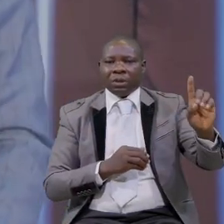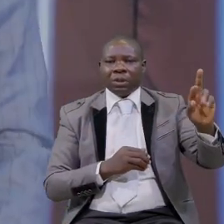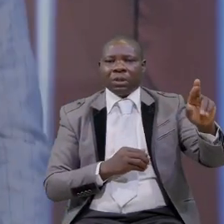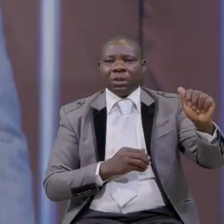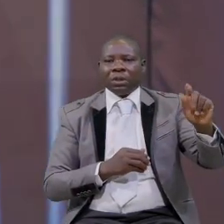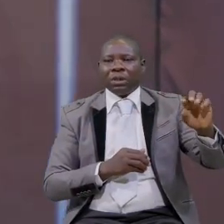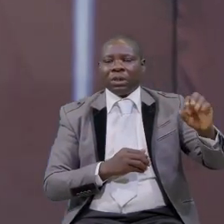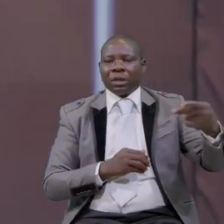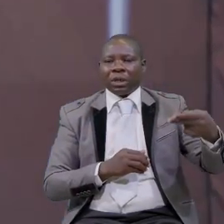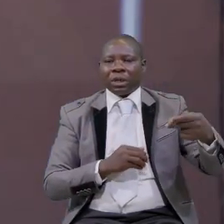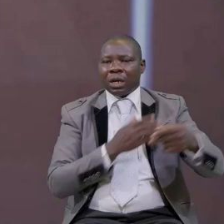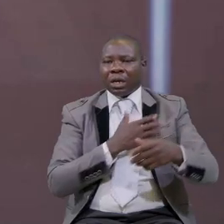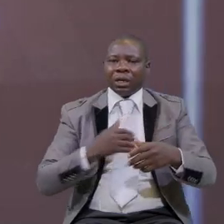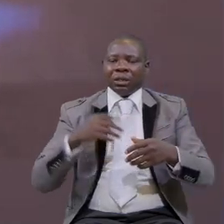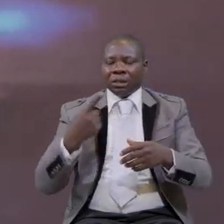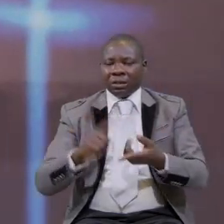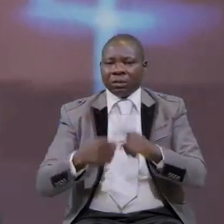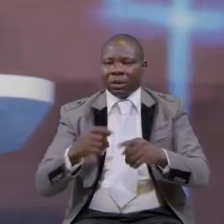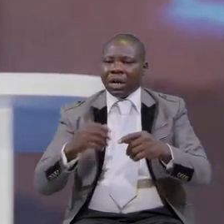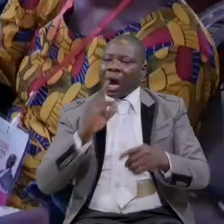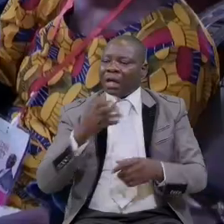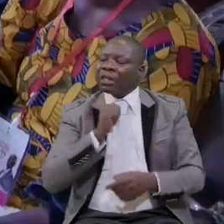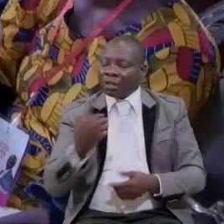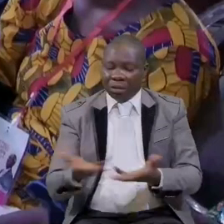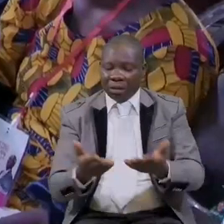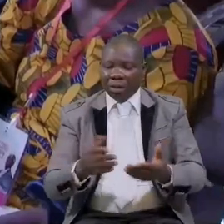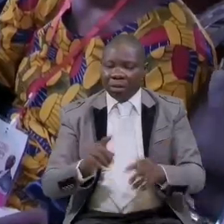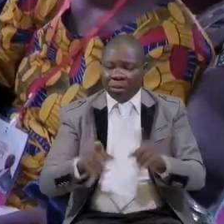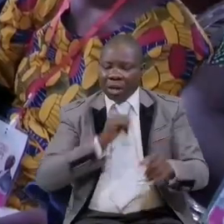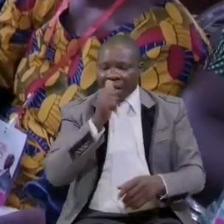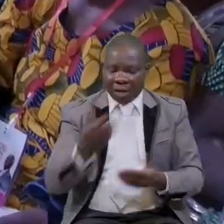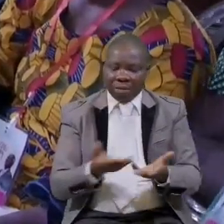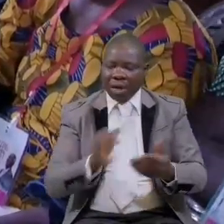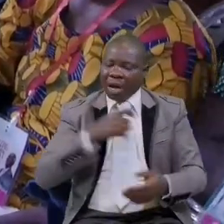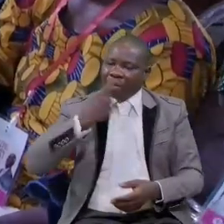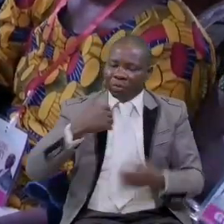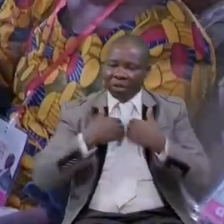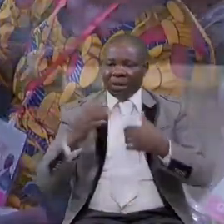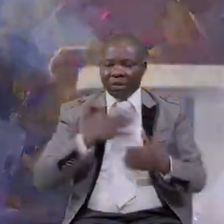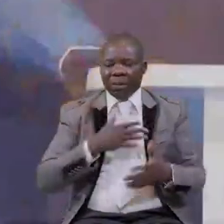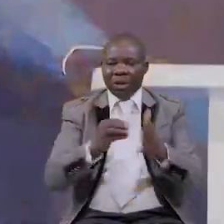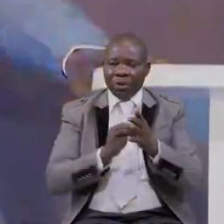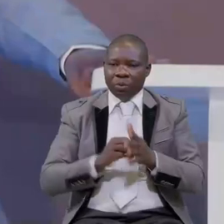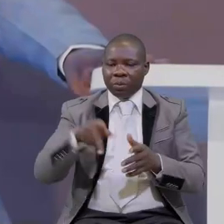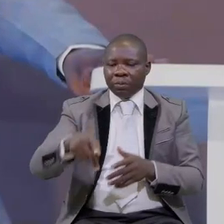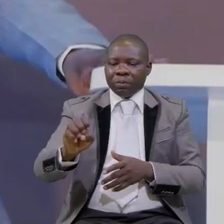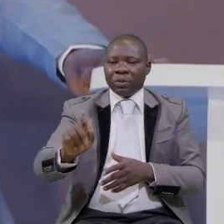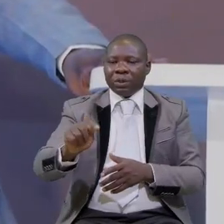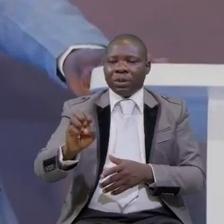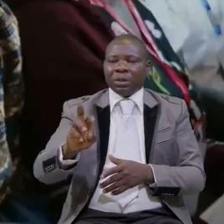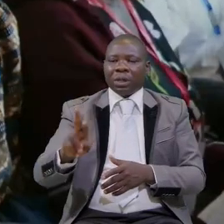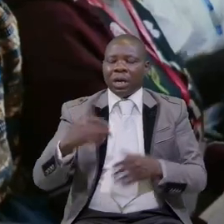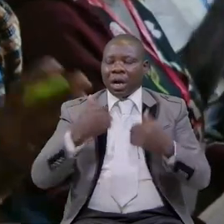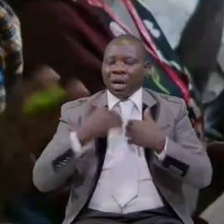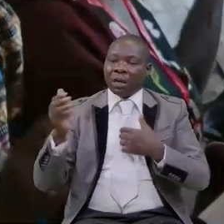là. Je dois avoir pour moi. Pierre a eu pour lui. Tu auras aussi